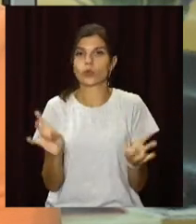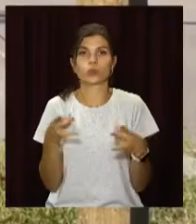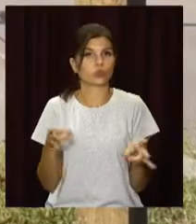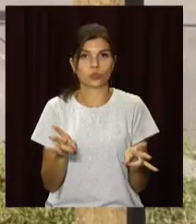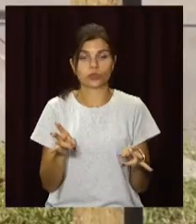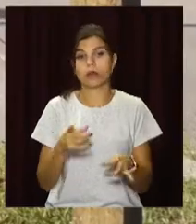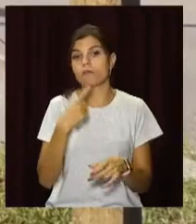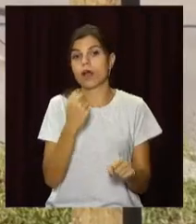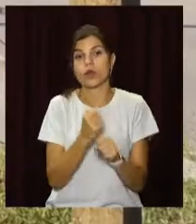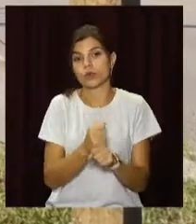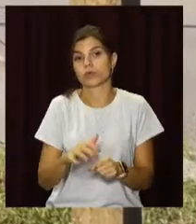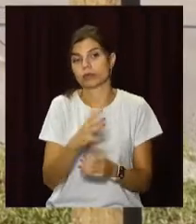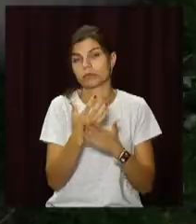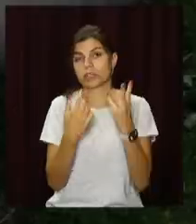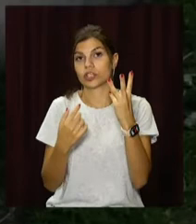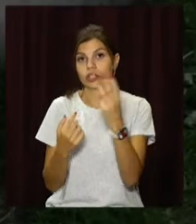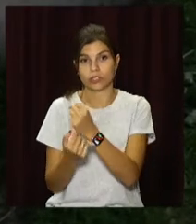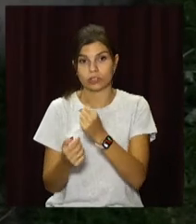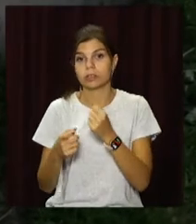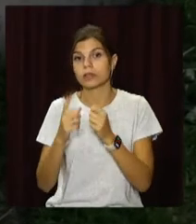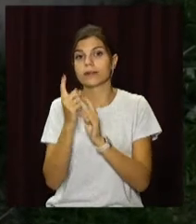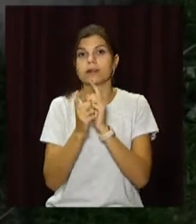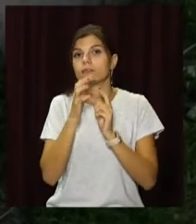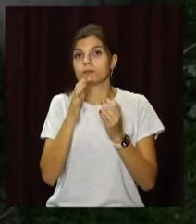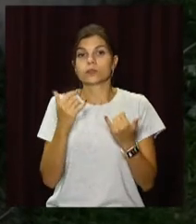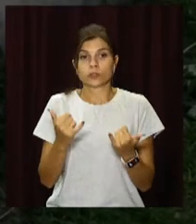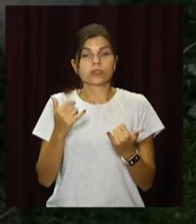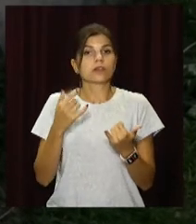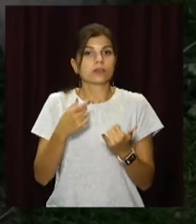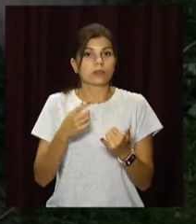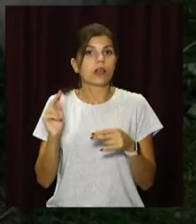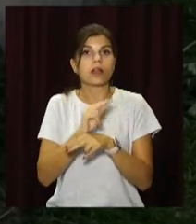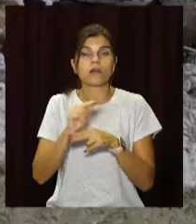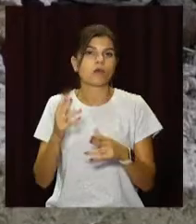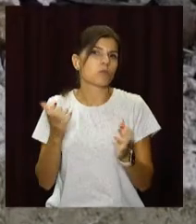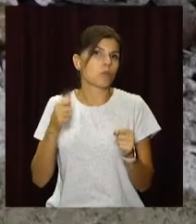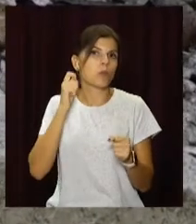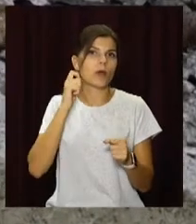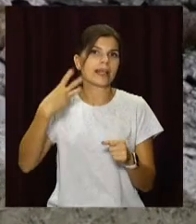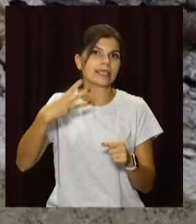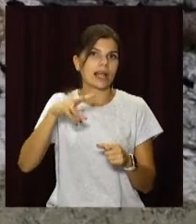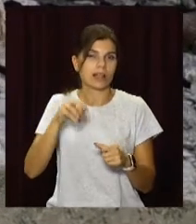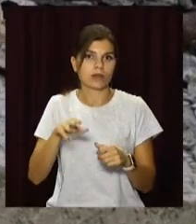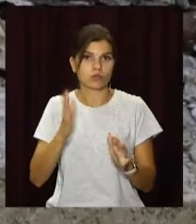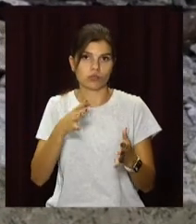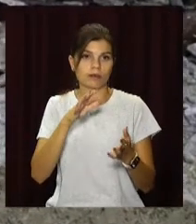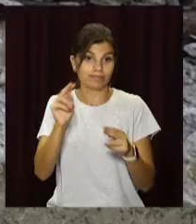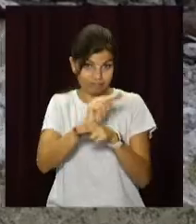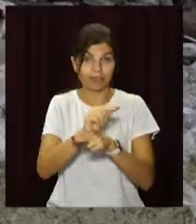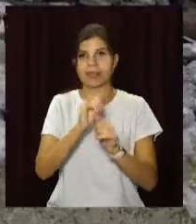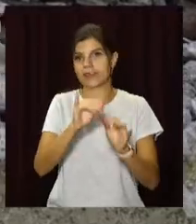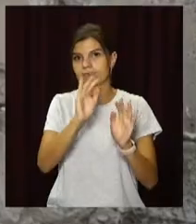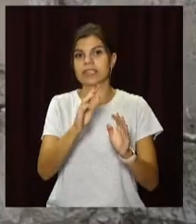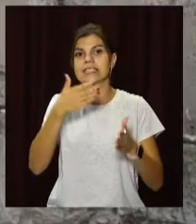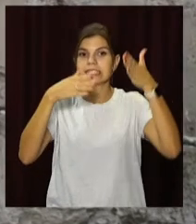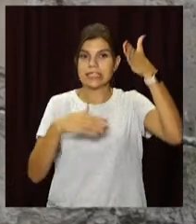потребує. Роботи триватимуть 3 тижні. Осучаснена конструкція не потребуватиме ремонтів десь років 30, кажуть підрядники. Окрім стіни